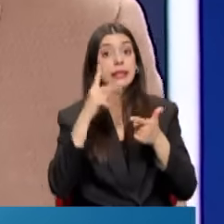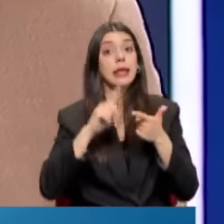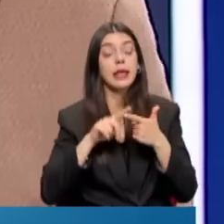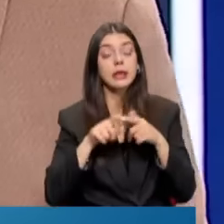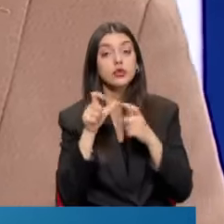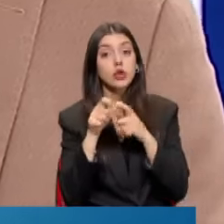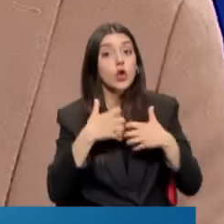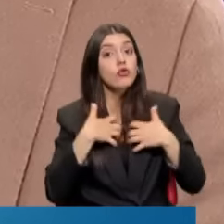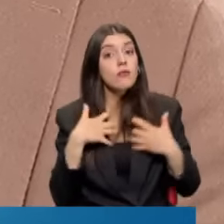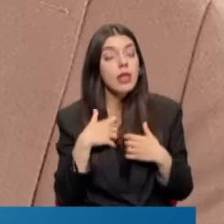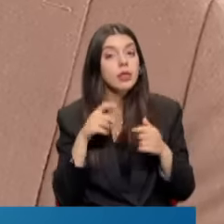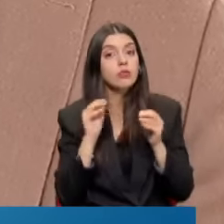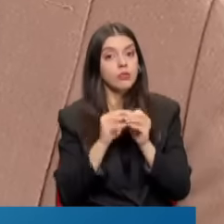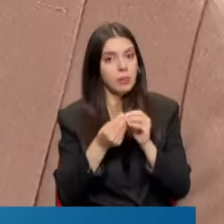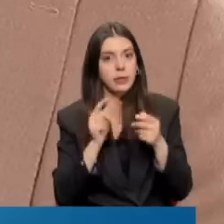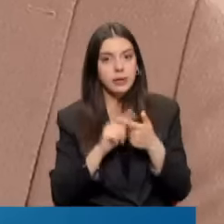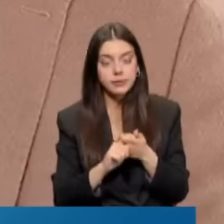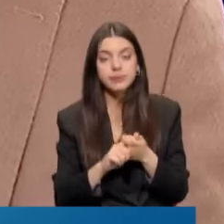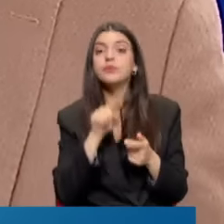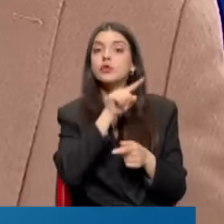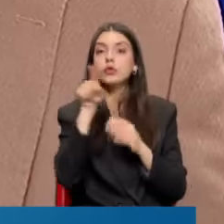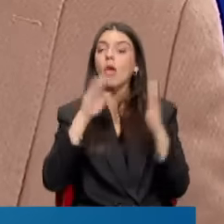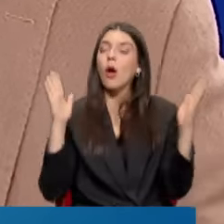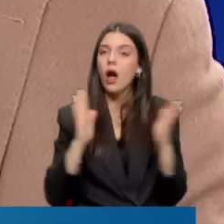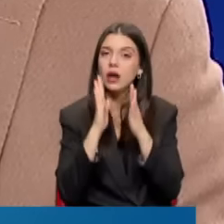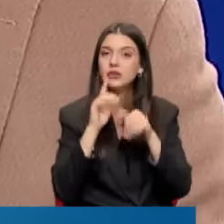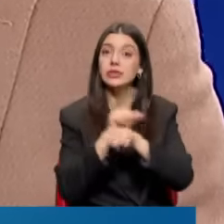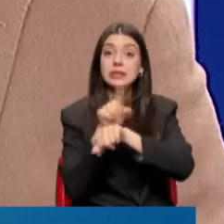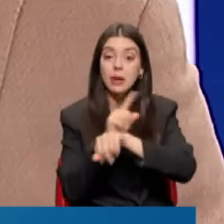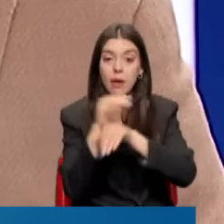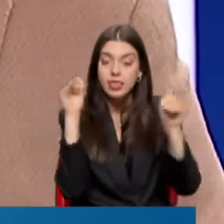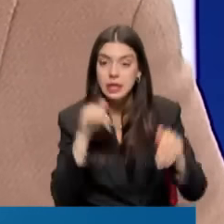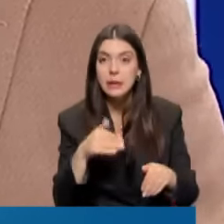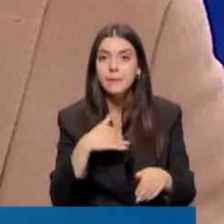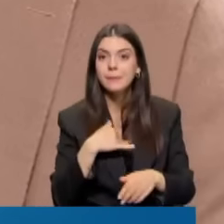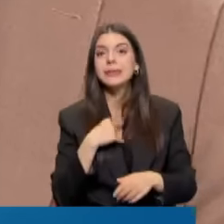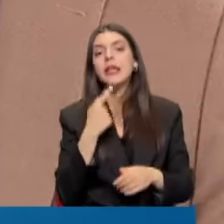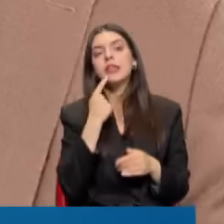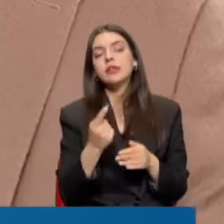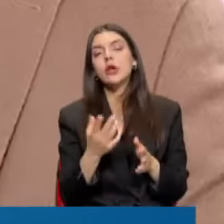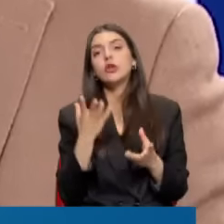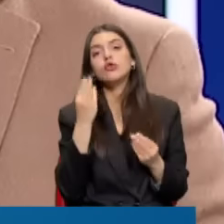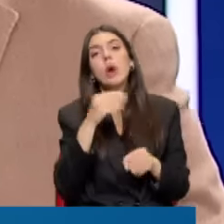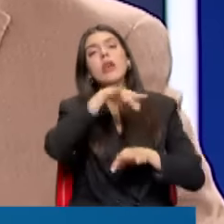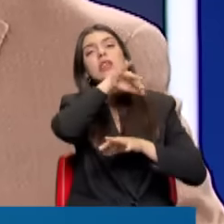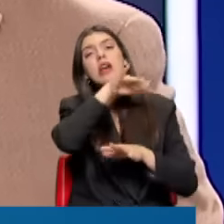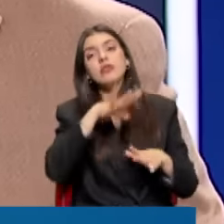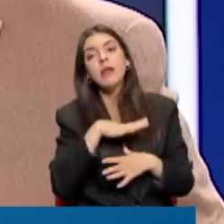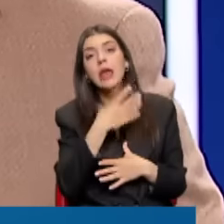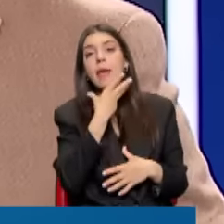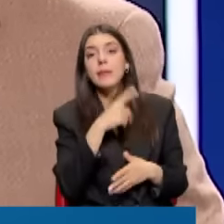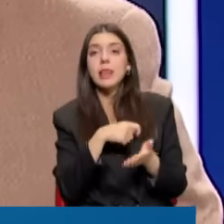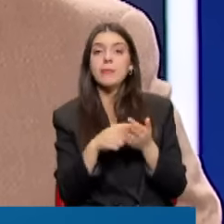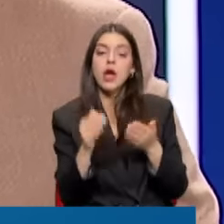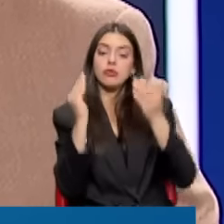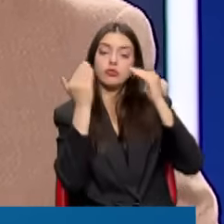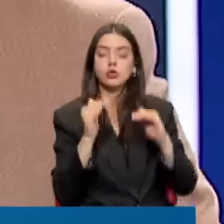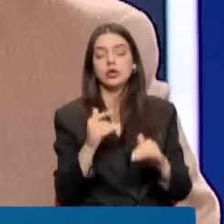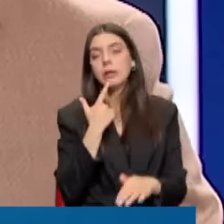güvenlik sistemini Zorlayacak bir şey bu bunlara karşı zamanı geldiğinde bize şunu söyleyecekler ya çok yaşlımı var emekli maaşlarını düşürelim